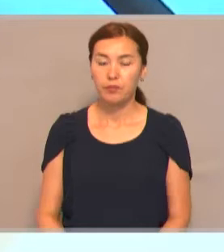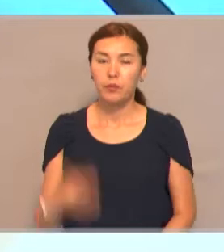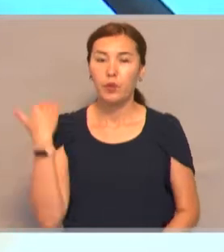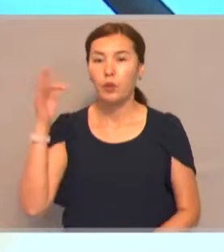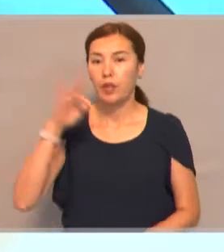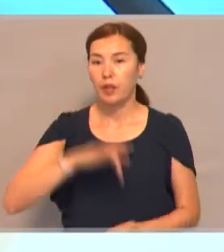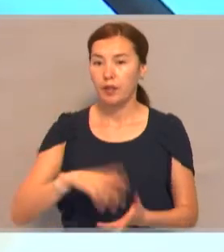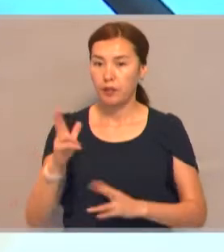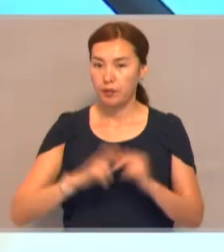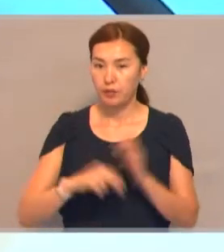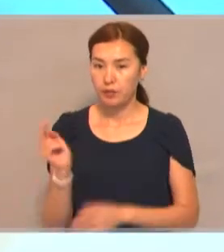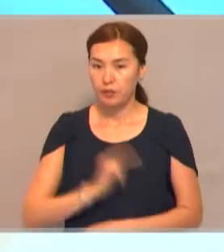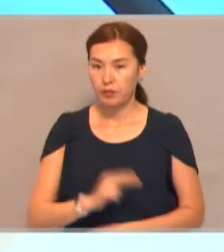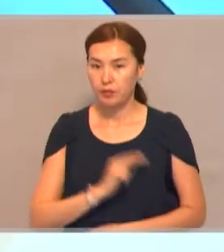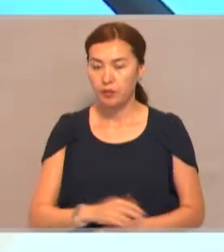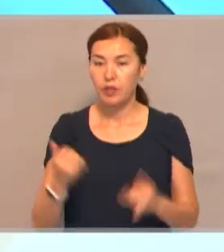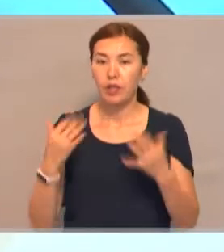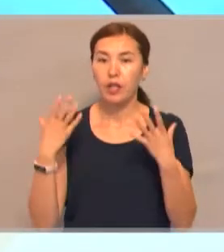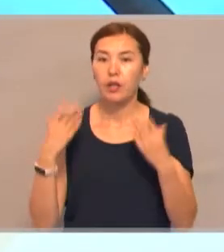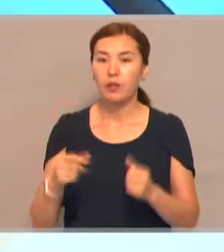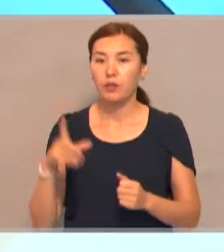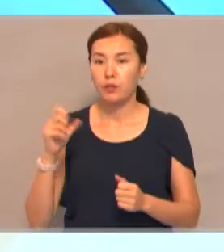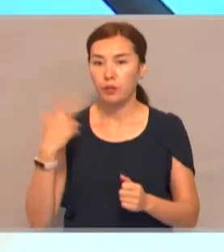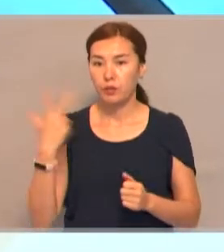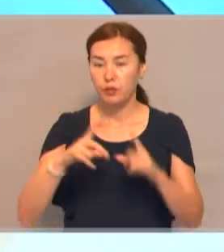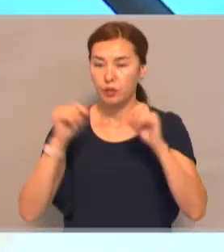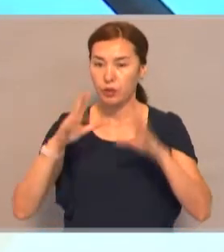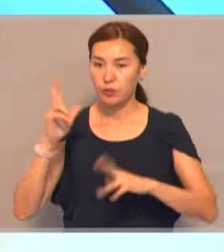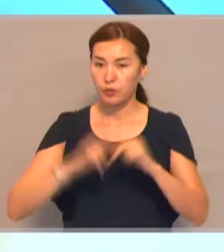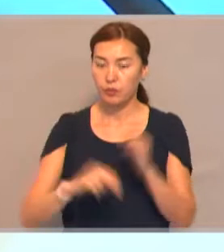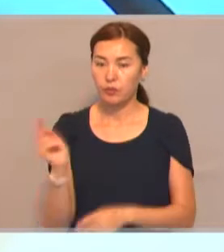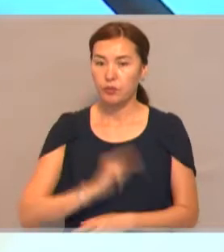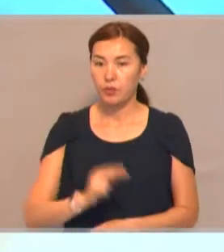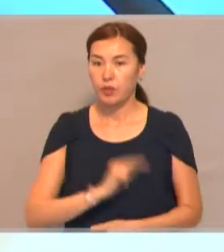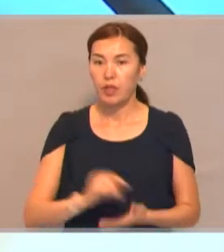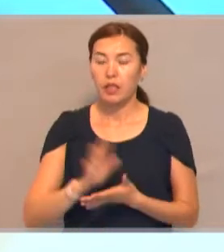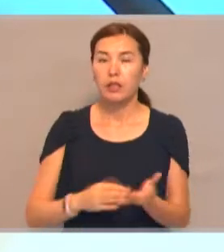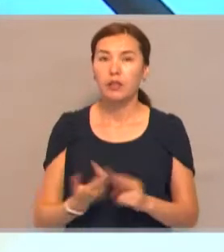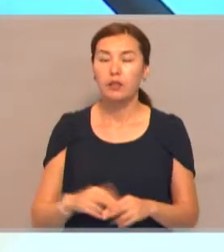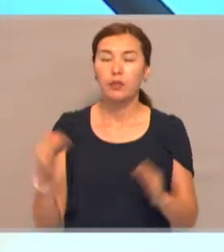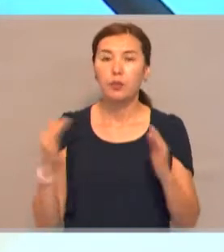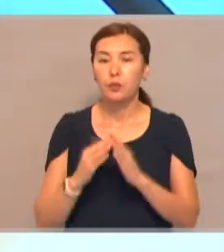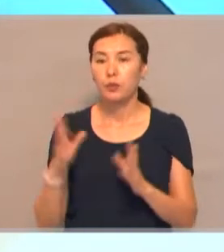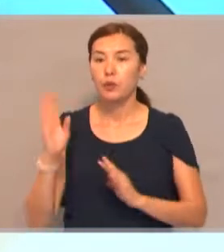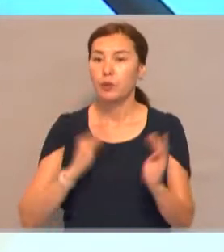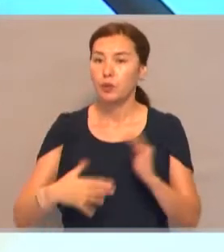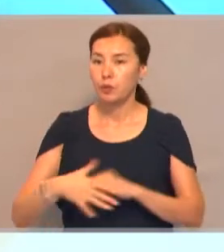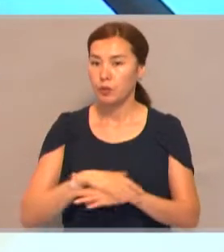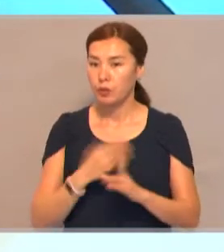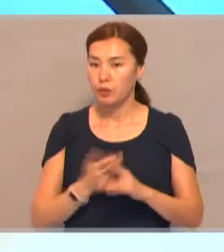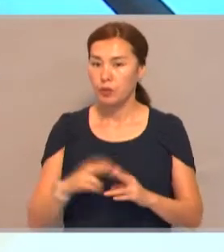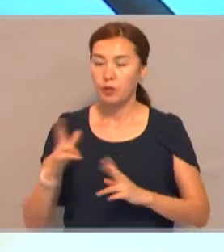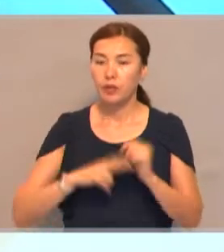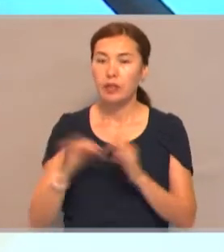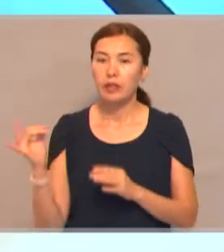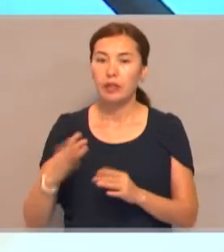Түркістан қаласында құрылыс жұмыстары қарқынды. Қазіргі күнде 103 нысанның құрылысы жүруде. Оның ішінде тұрғын үй, инженерлік инфрақұрылым